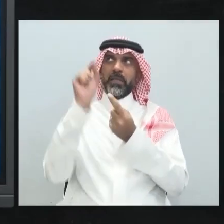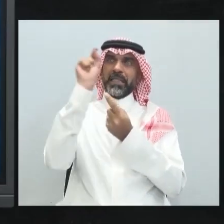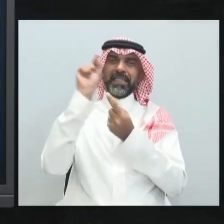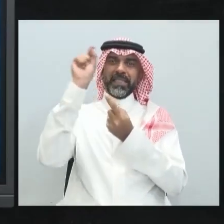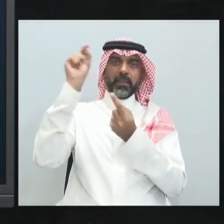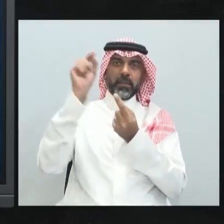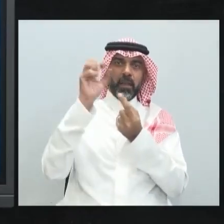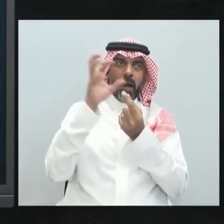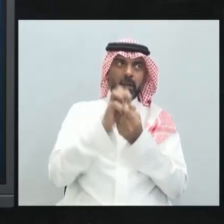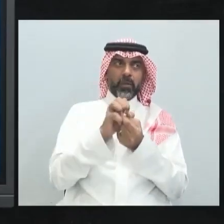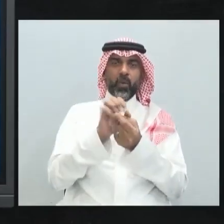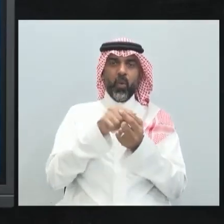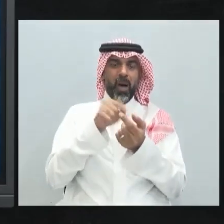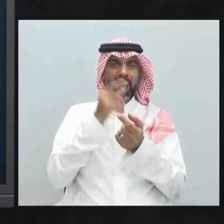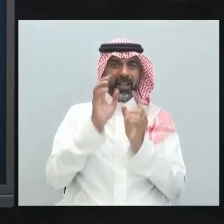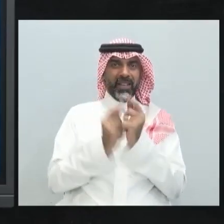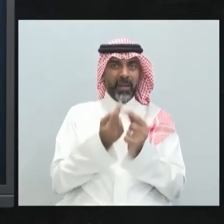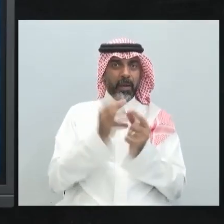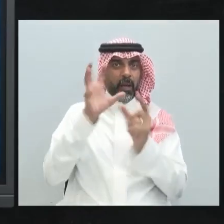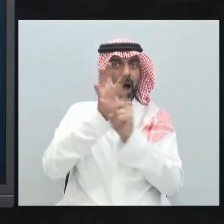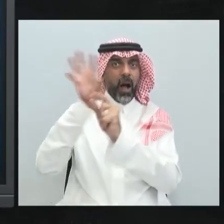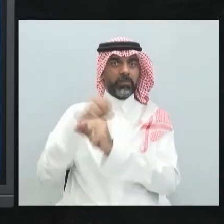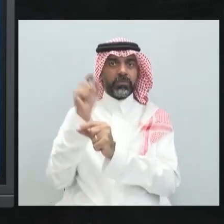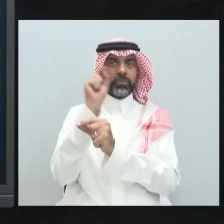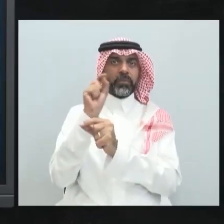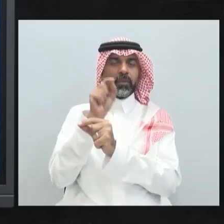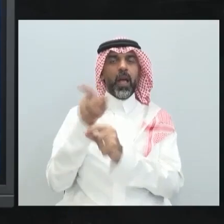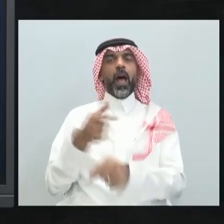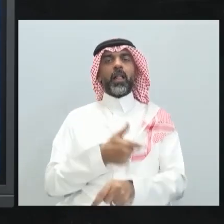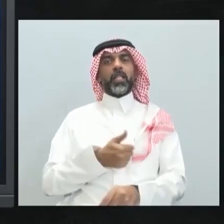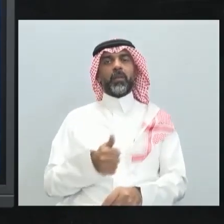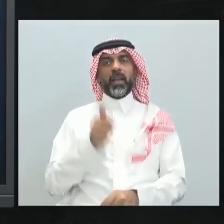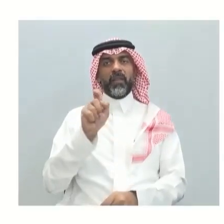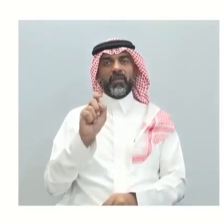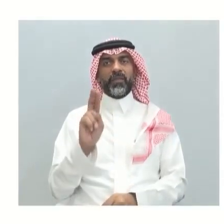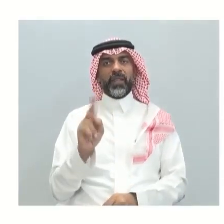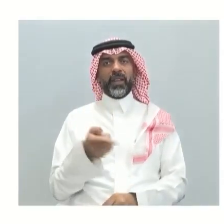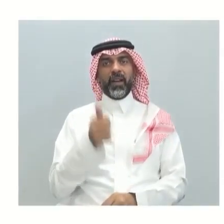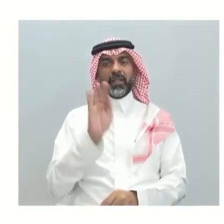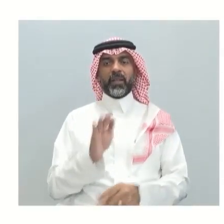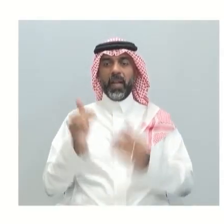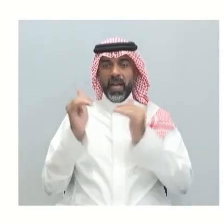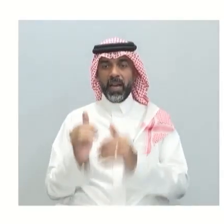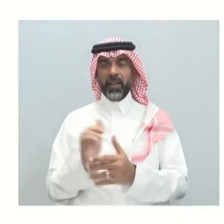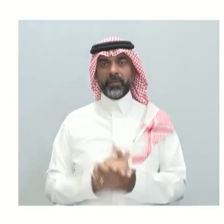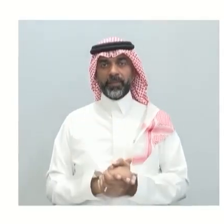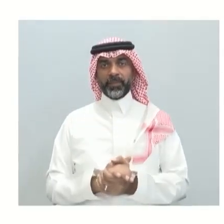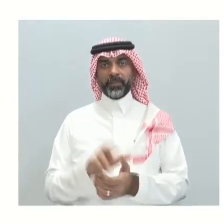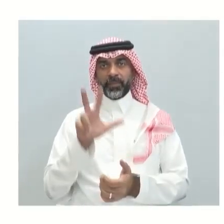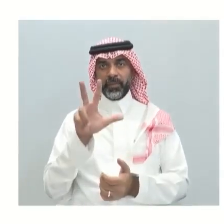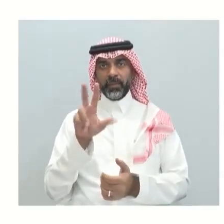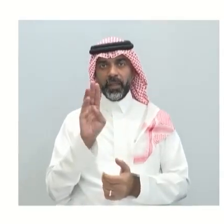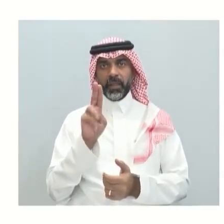ايضا يعتبر نوع من انواع الافتراس ومن ضمن العلاقات التي ظهرت ما بين المخلوقات الحيه مثل ما يظهر معنا هنا على الشاشه